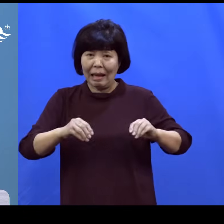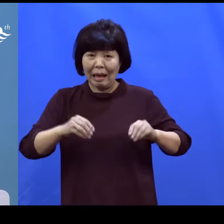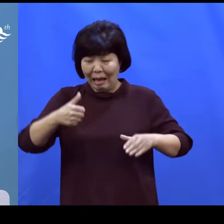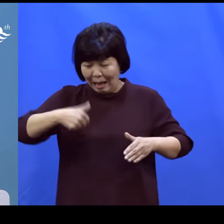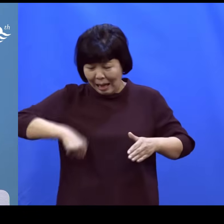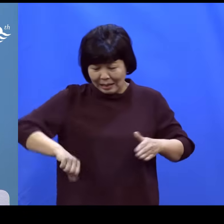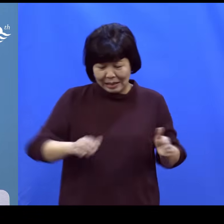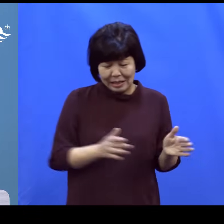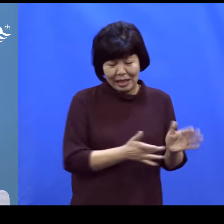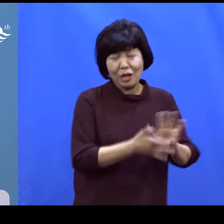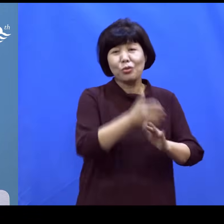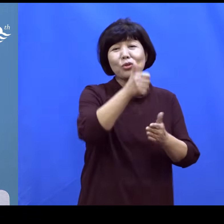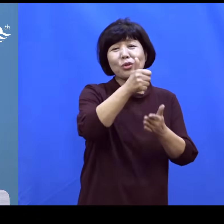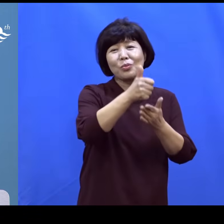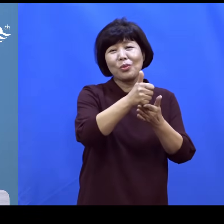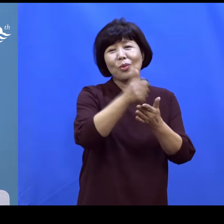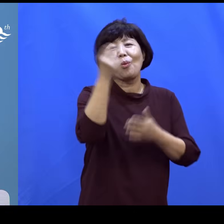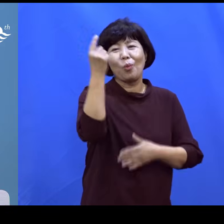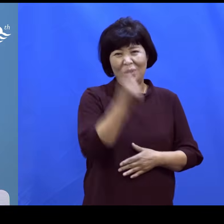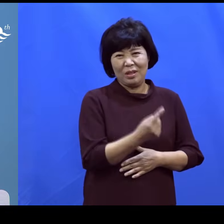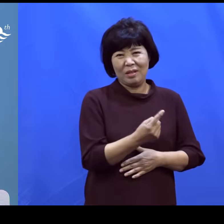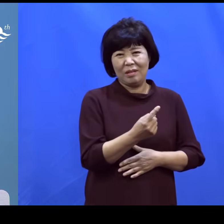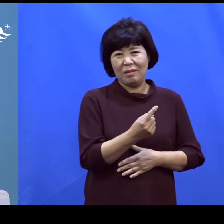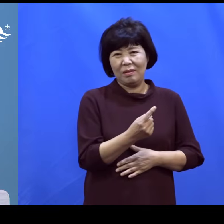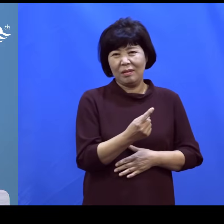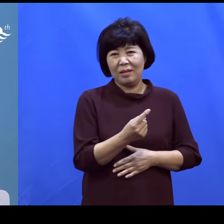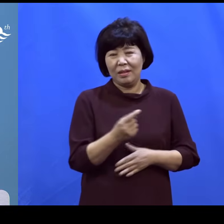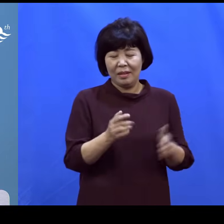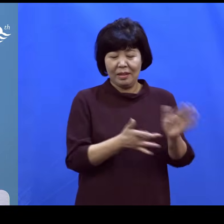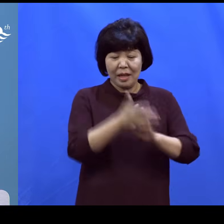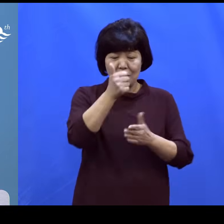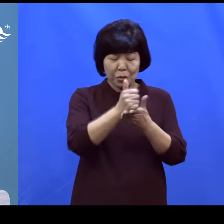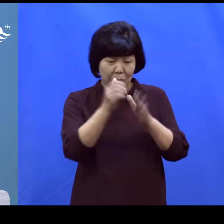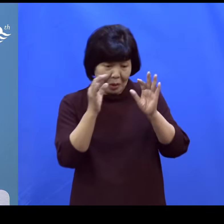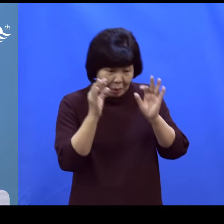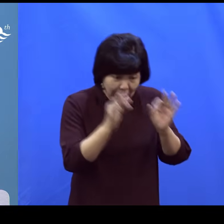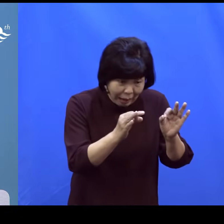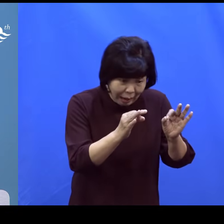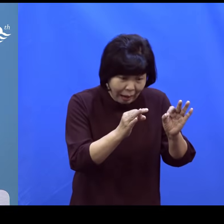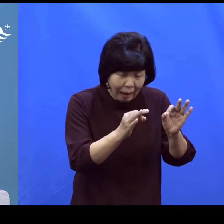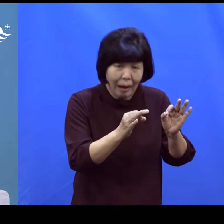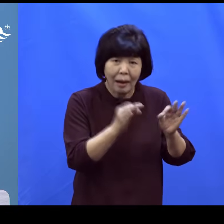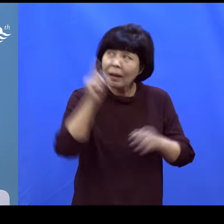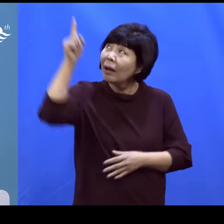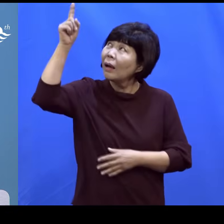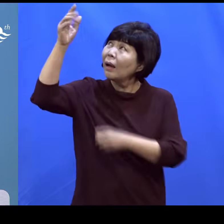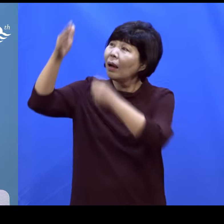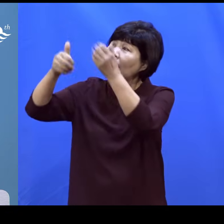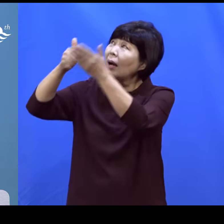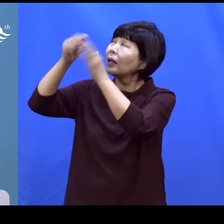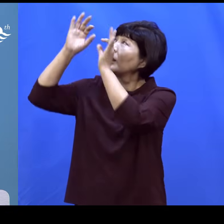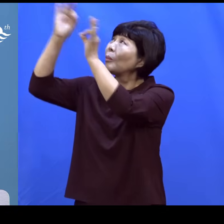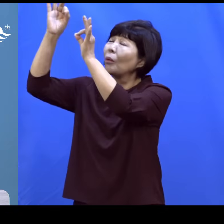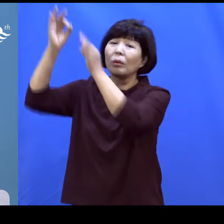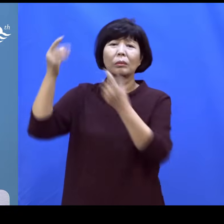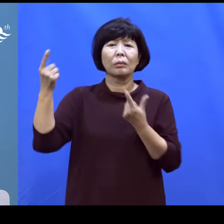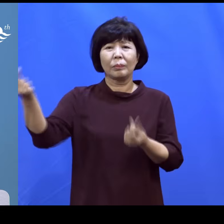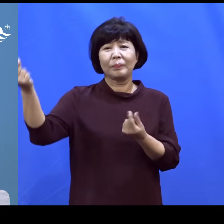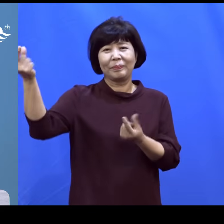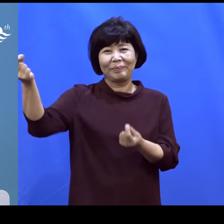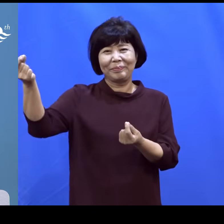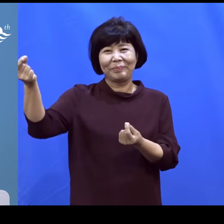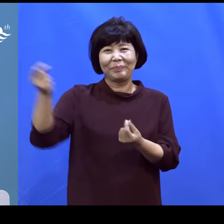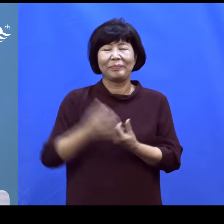본 자는 아버지를 봤다. 아버지와 나는 하나다. 요한복음에서 자주 얘기하죠. 독생하신 하나님이